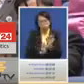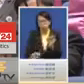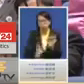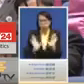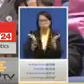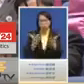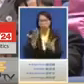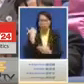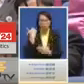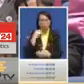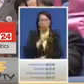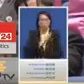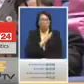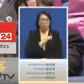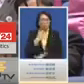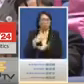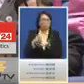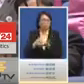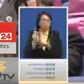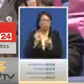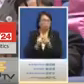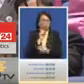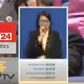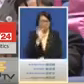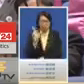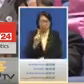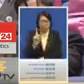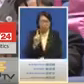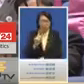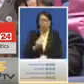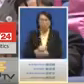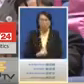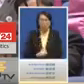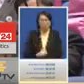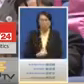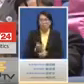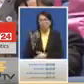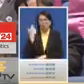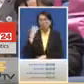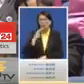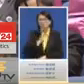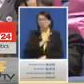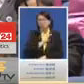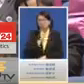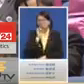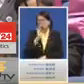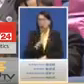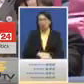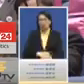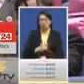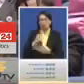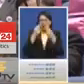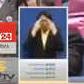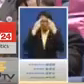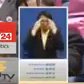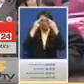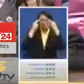วันก่อนพูดว่าไงครับอาจารย์ปิยบุตรปิยบุตรบอกว่าท่านนายกถวายสัตย์ปฏิญาณ